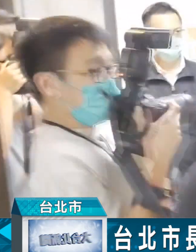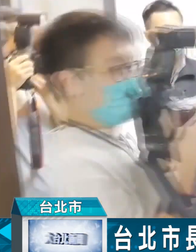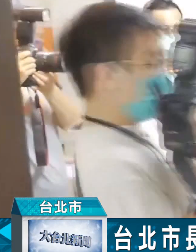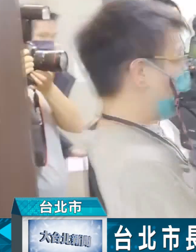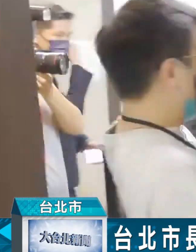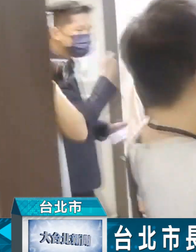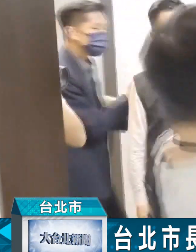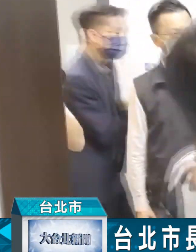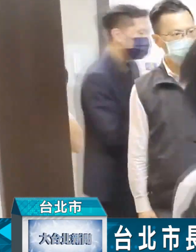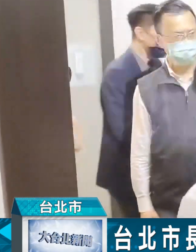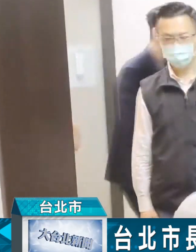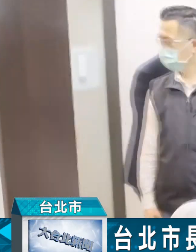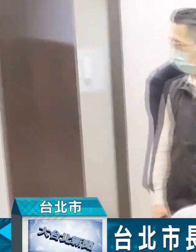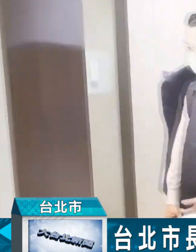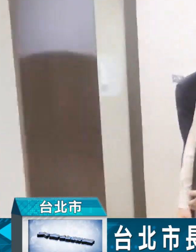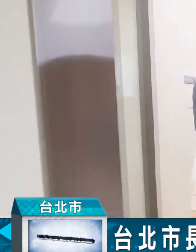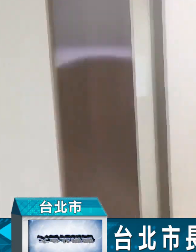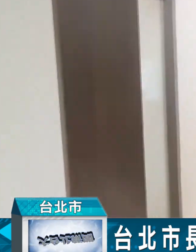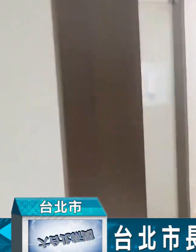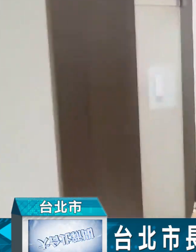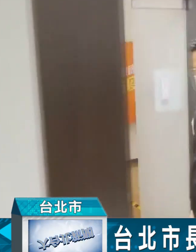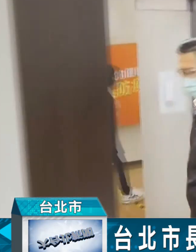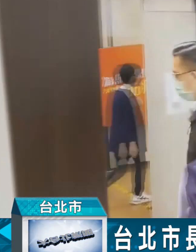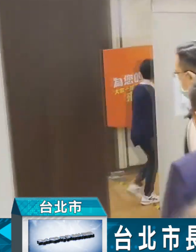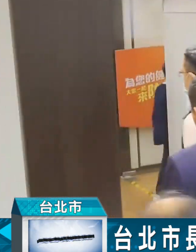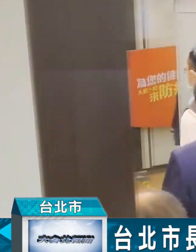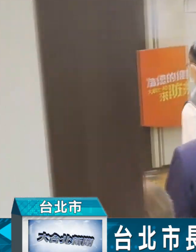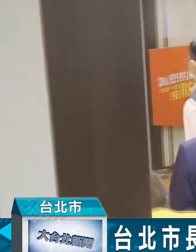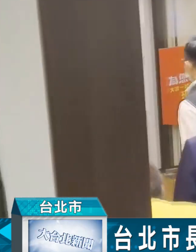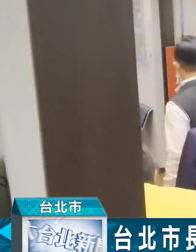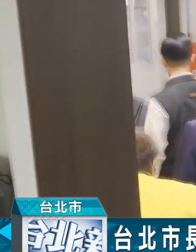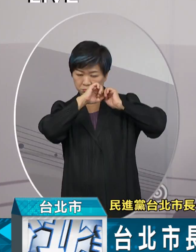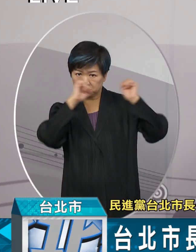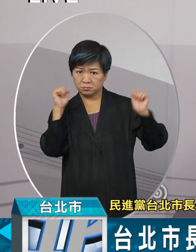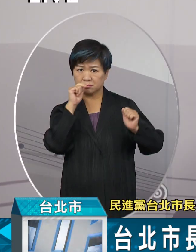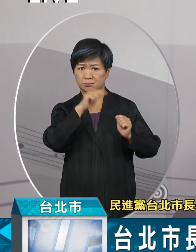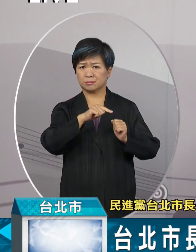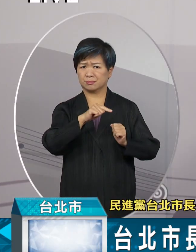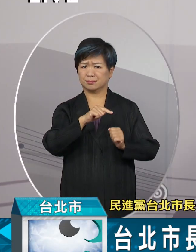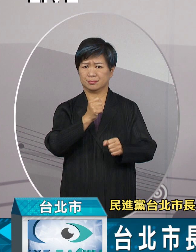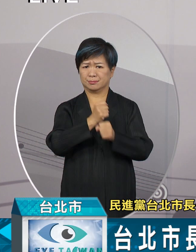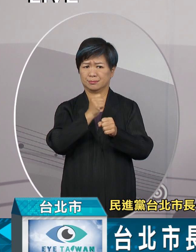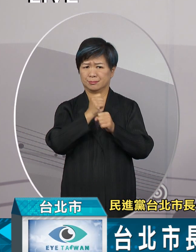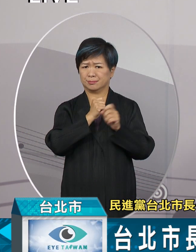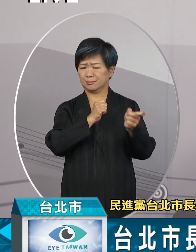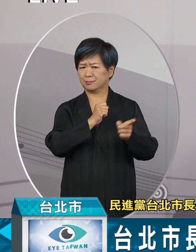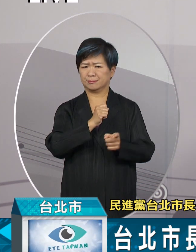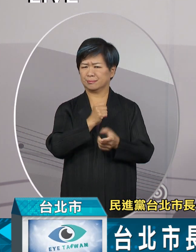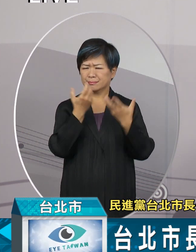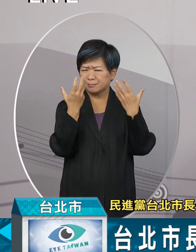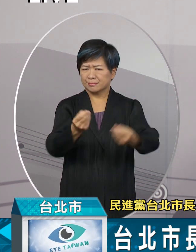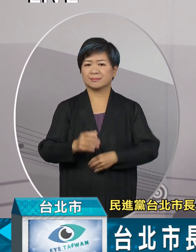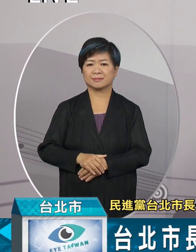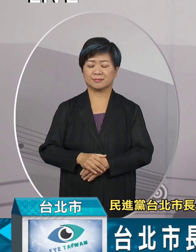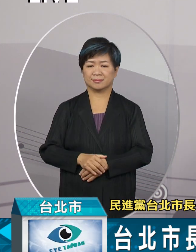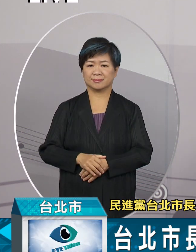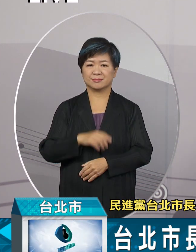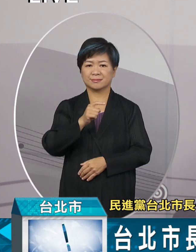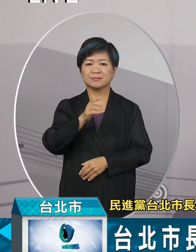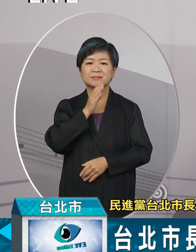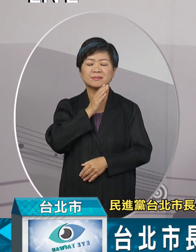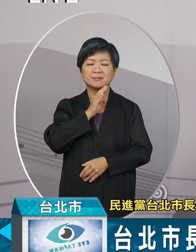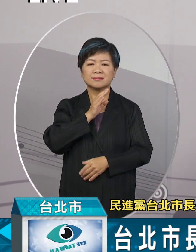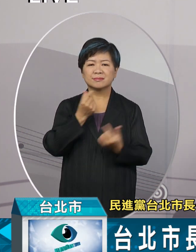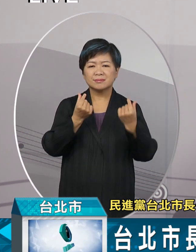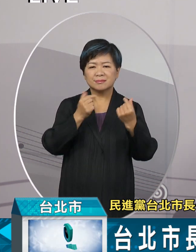便谁当市长都能拥有极战力。 当大家戳破了他没有所谓的戏骨经验，而且戏骨的经验就是一个求职的